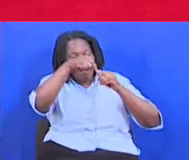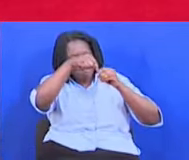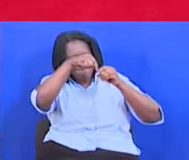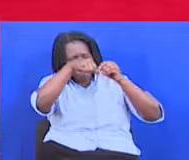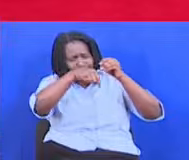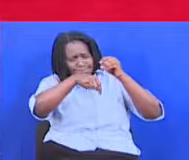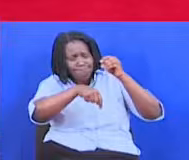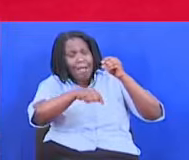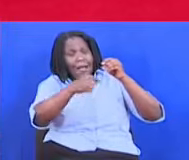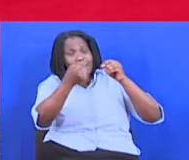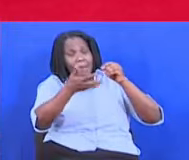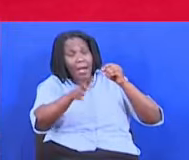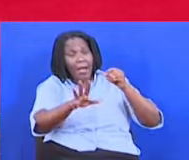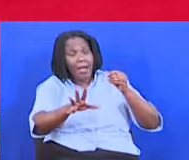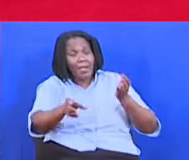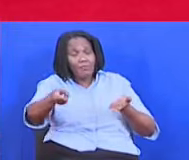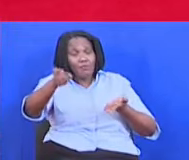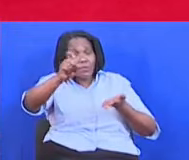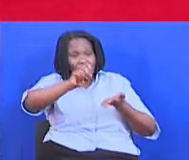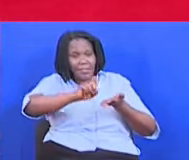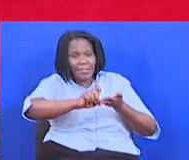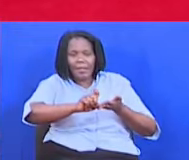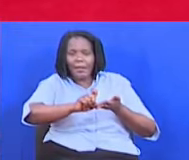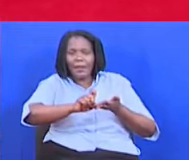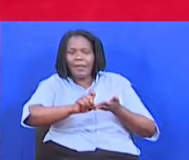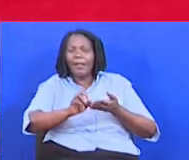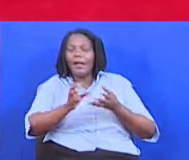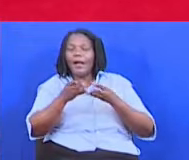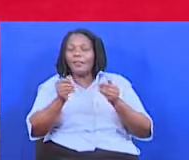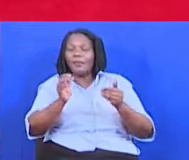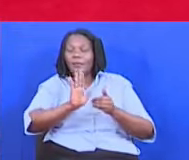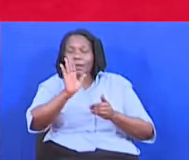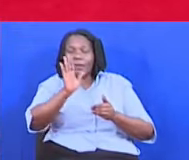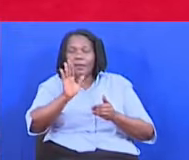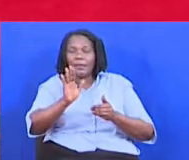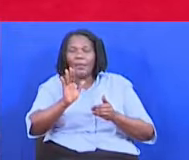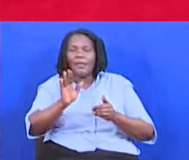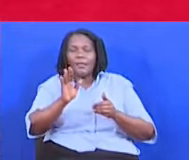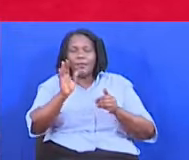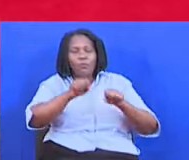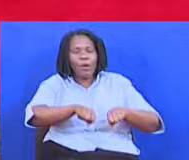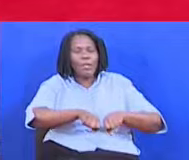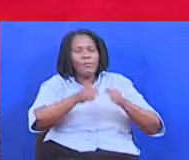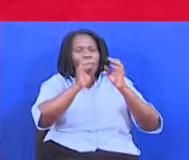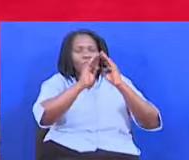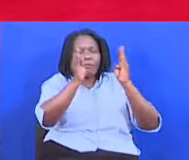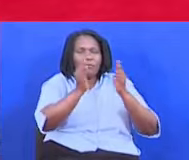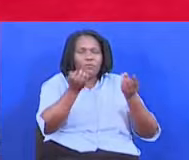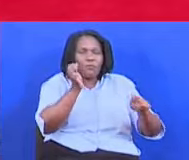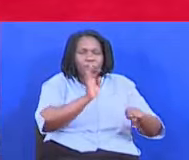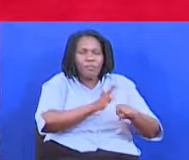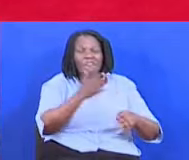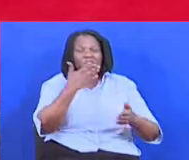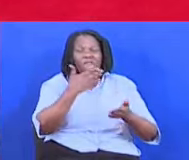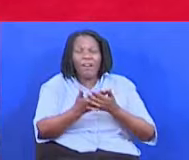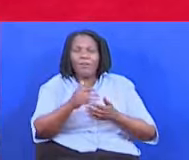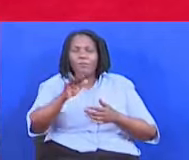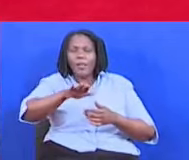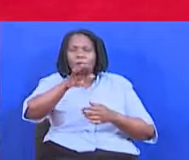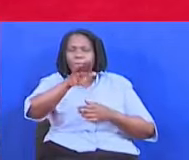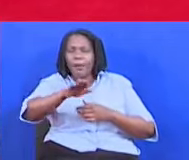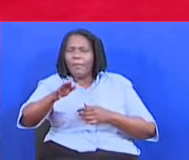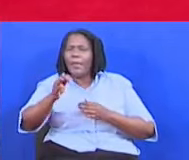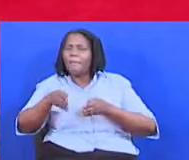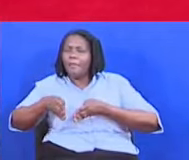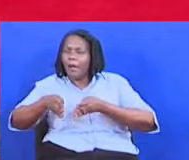kwa kuharibika, kuongezeka kwa mmomonyoko wa upotevu wa fukwe, uharibifu wa miundombinu kama vile gati za bahari,